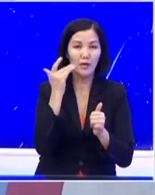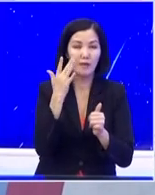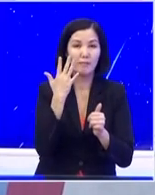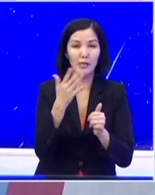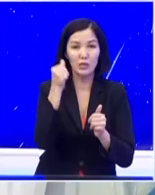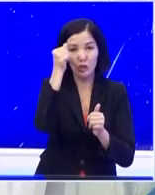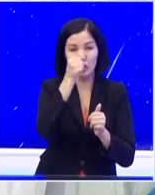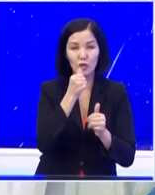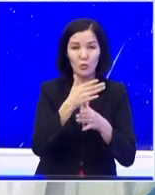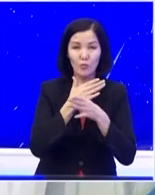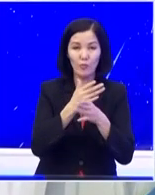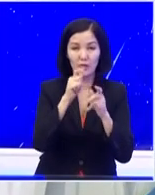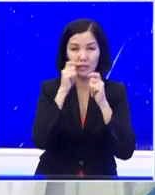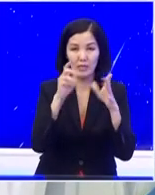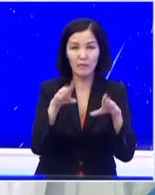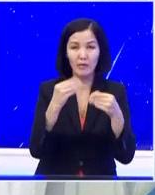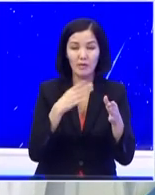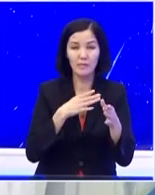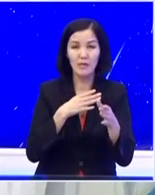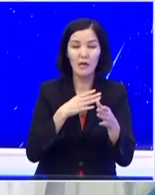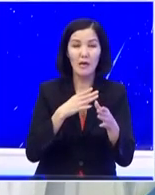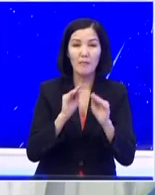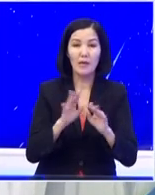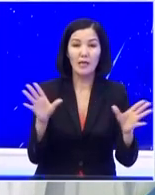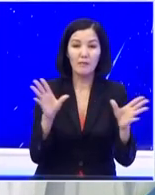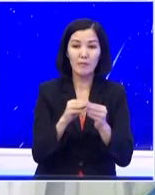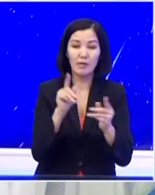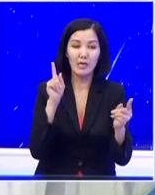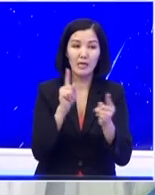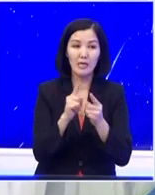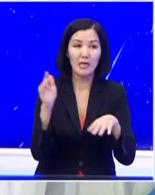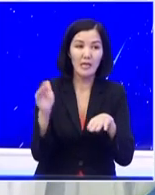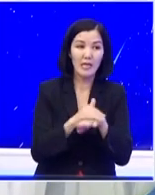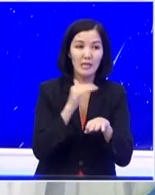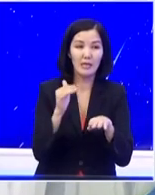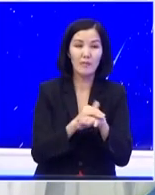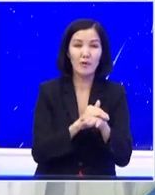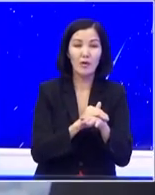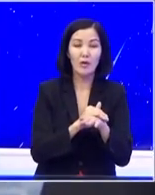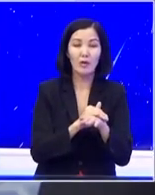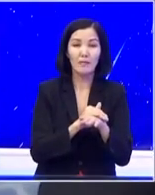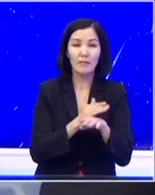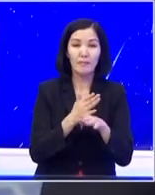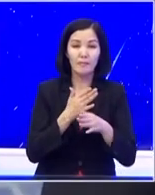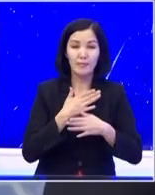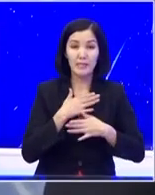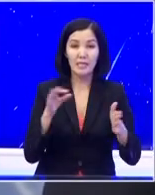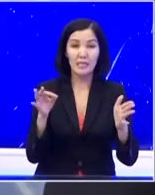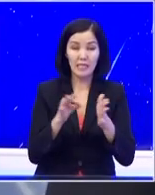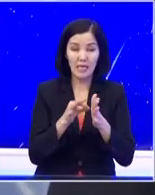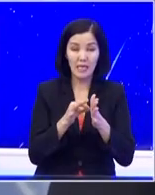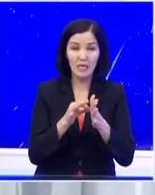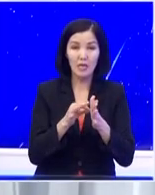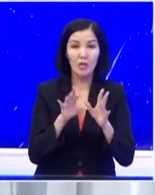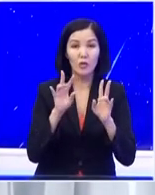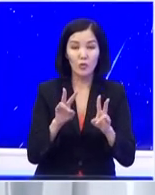келіп отырмыз. Балалардың осы жерде қолынан ұстап, олардың басын сипап, еркелетіп, кішкене көңілін аулау сондай мақсатта болу керек еді.